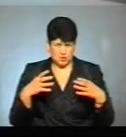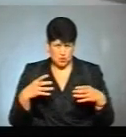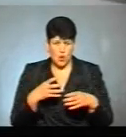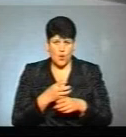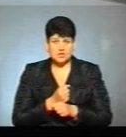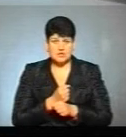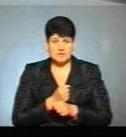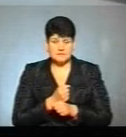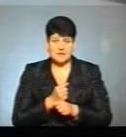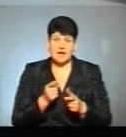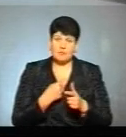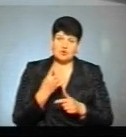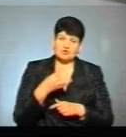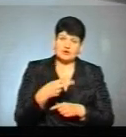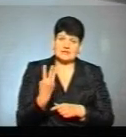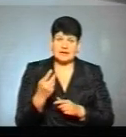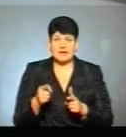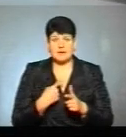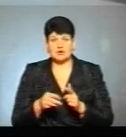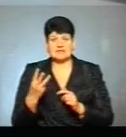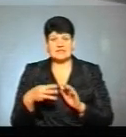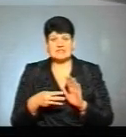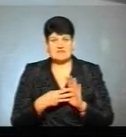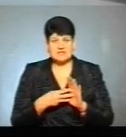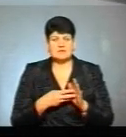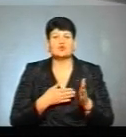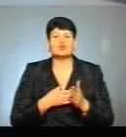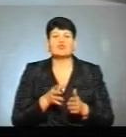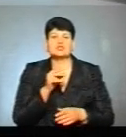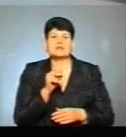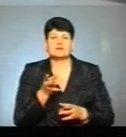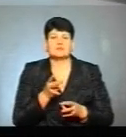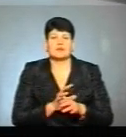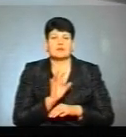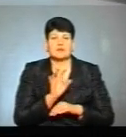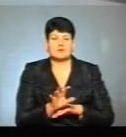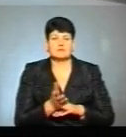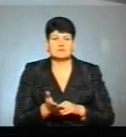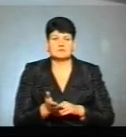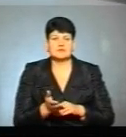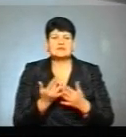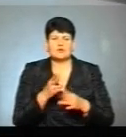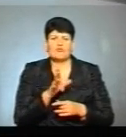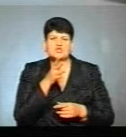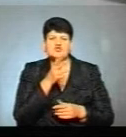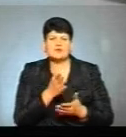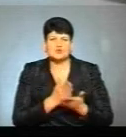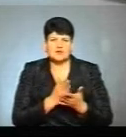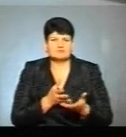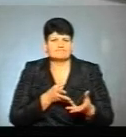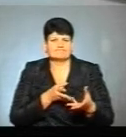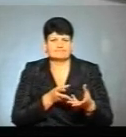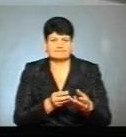так, або 43, або 38 громад, він до котрого числа має бути направлений? Скільки у вас є часу, щоб так